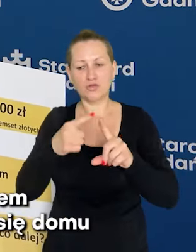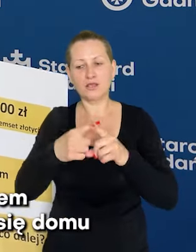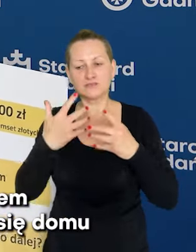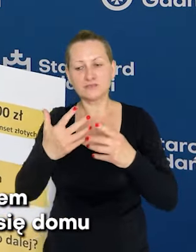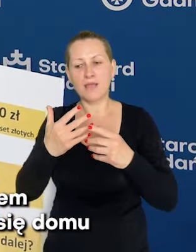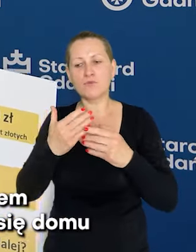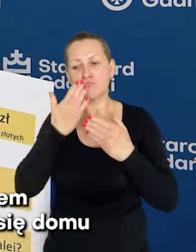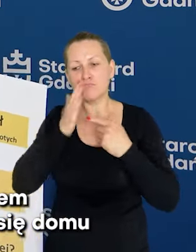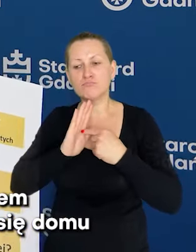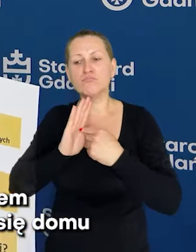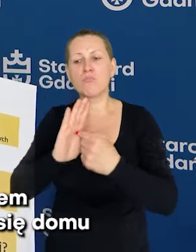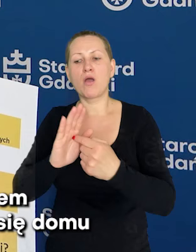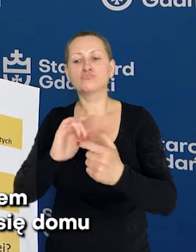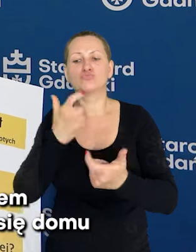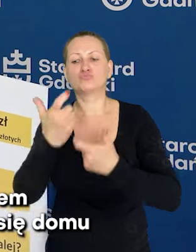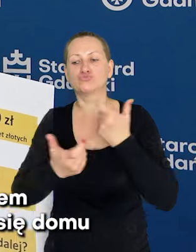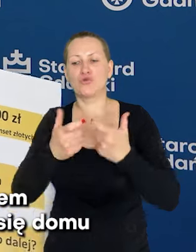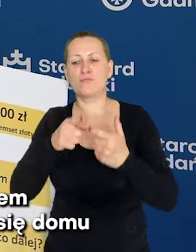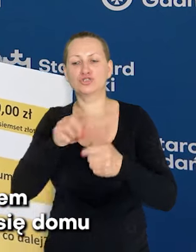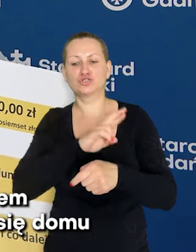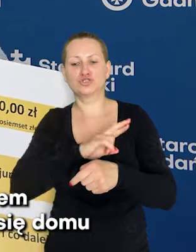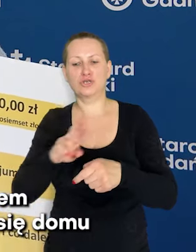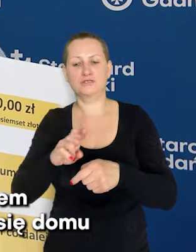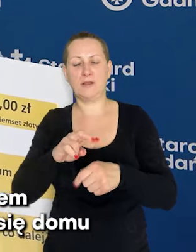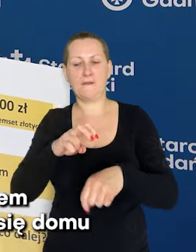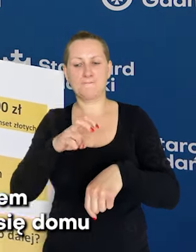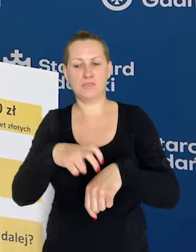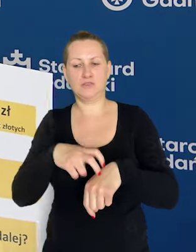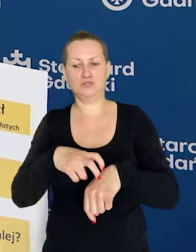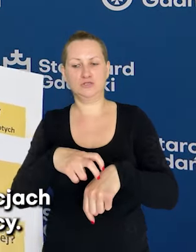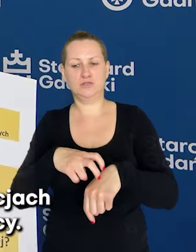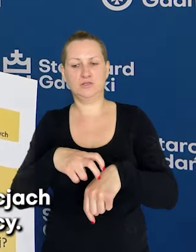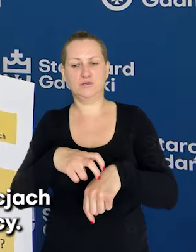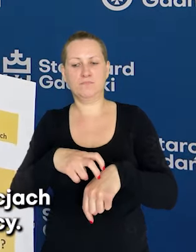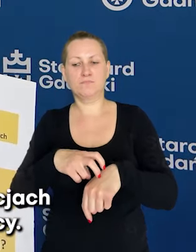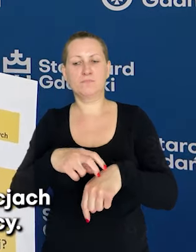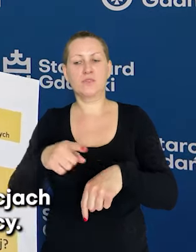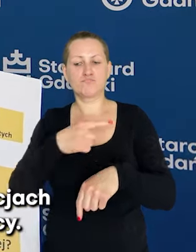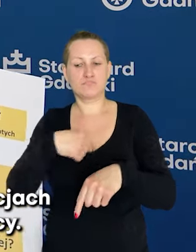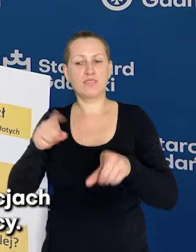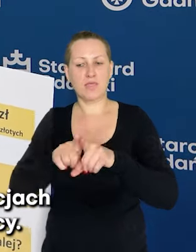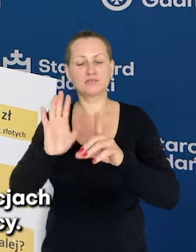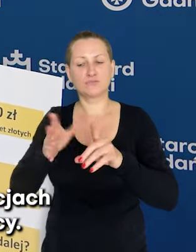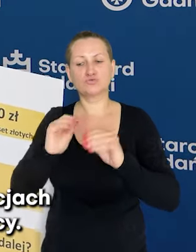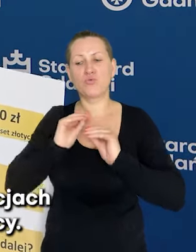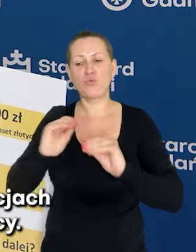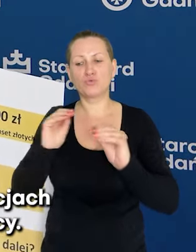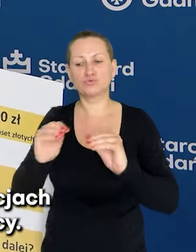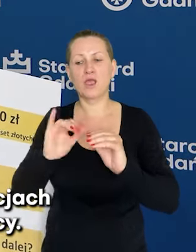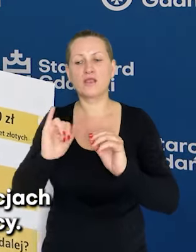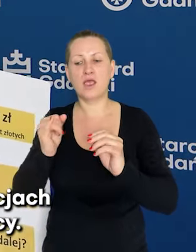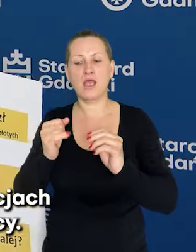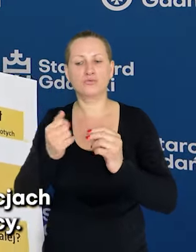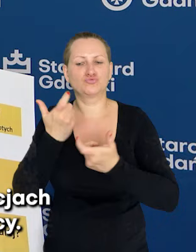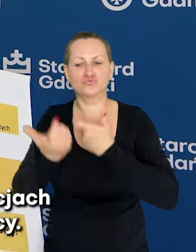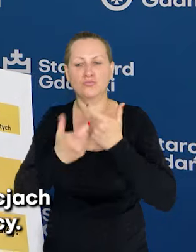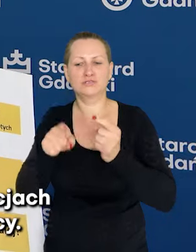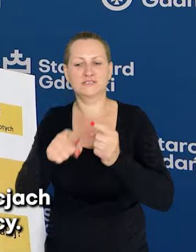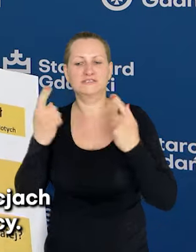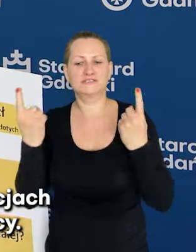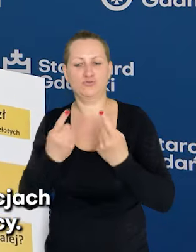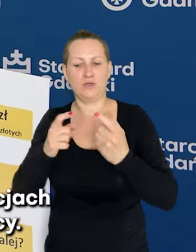też ze sprzętem medycznym, który u takich pacjentów zajmuje się w domu i będziemy też uczyć, jak reagować w